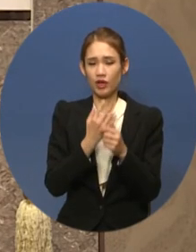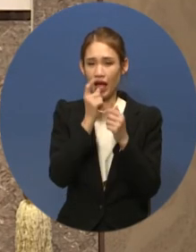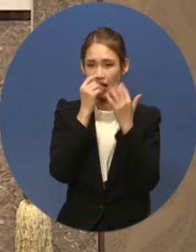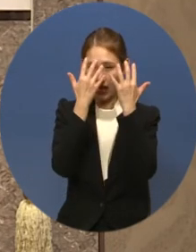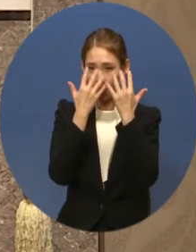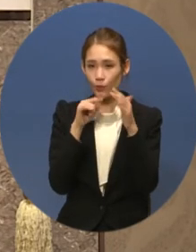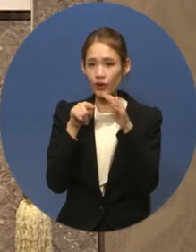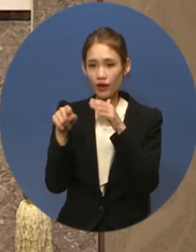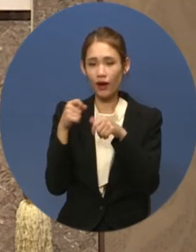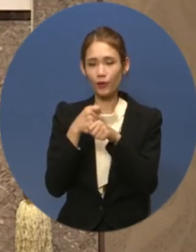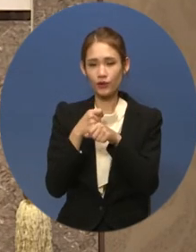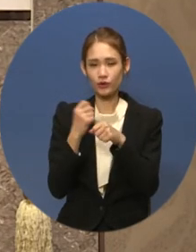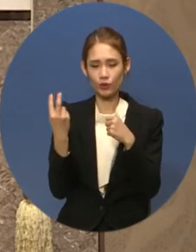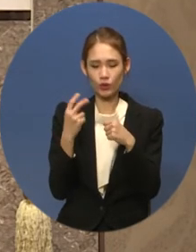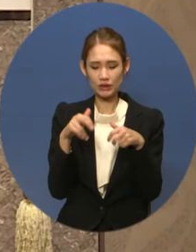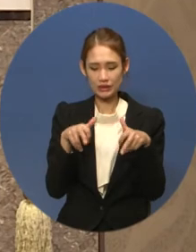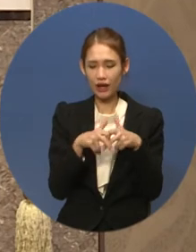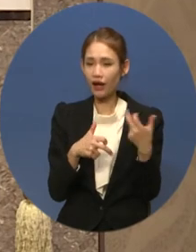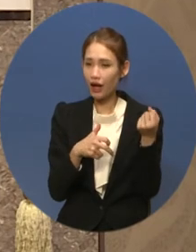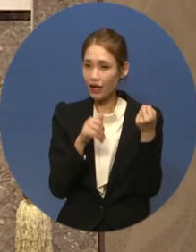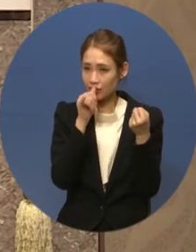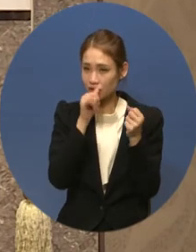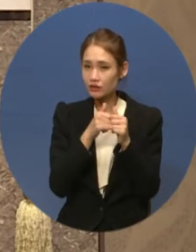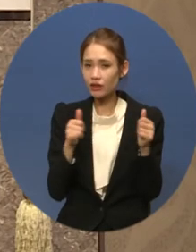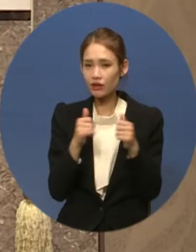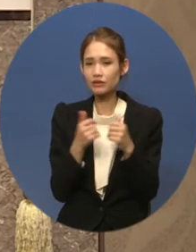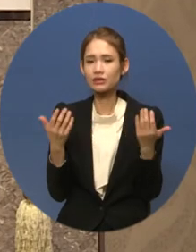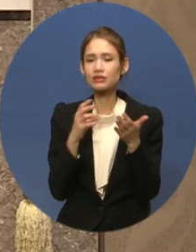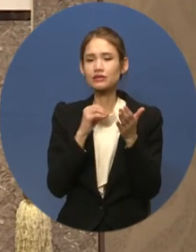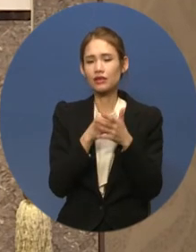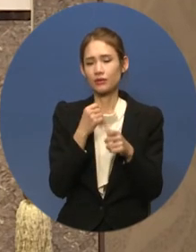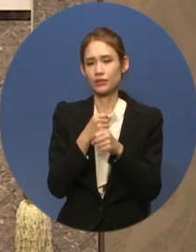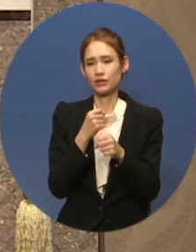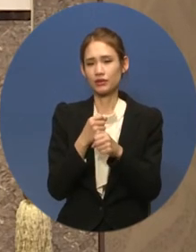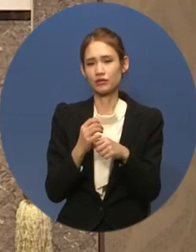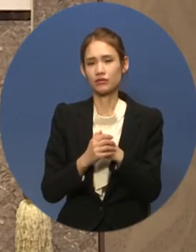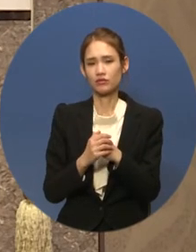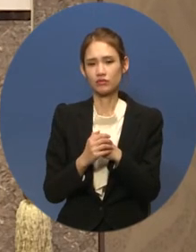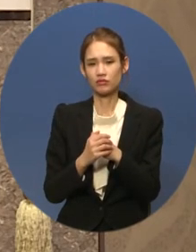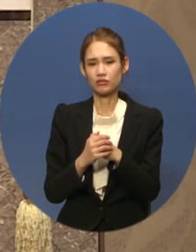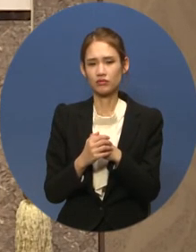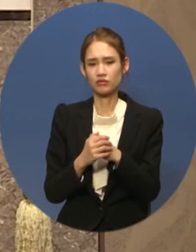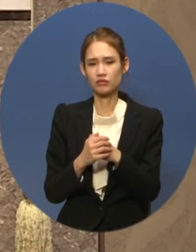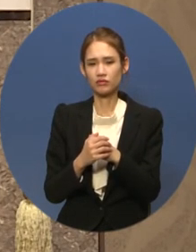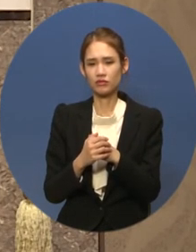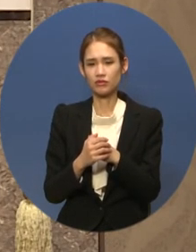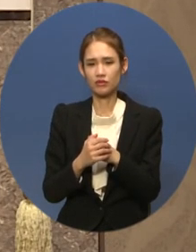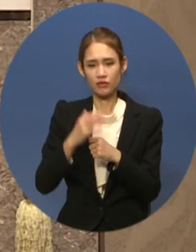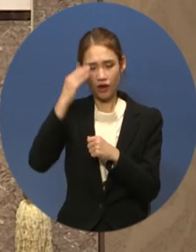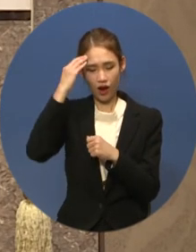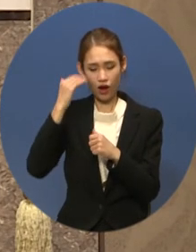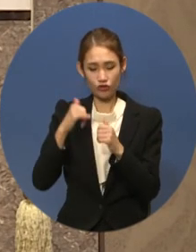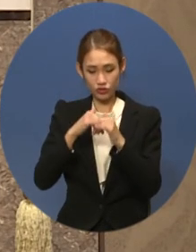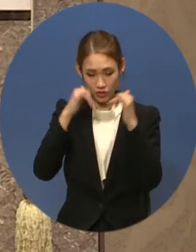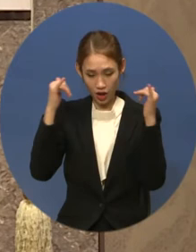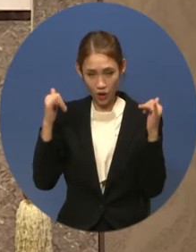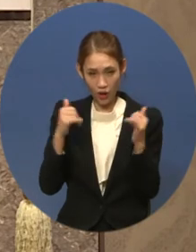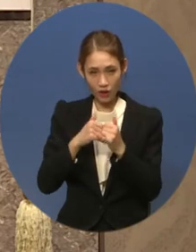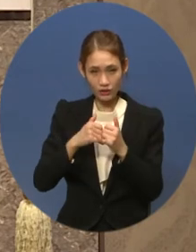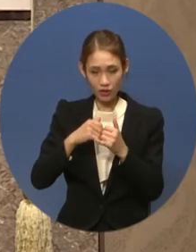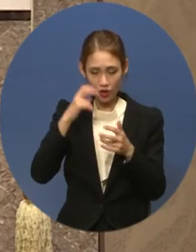사람들이 라든가 장애를 가진 사람들의 일자리를 위해서 노력을 하고 있구요 그래서 어찌보면 우리나라에서도 사회적 기업으로